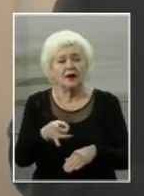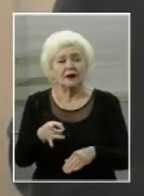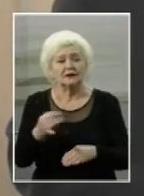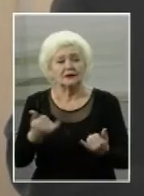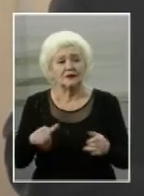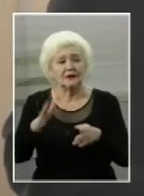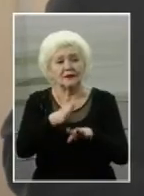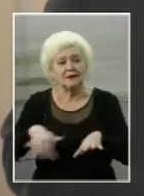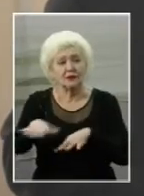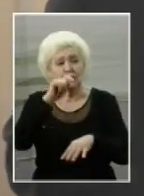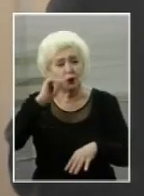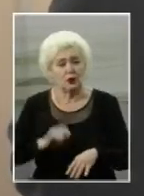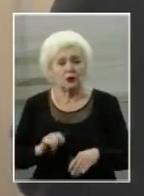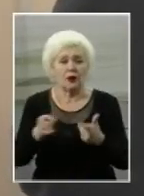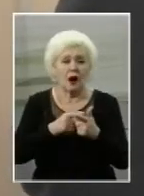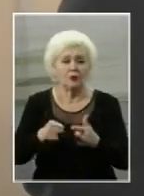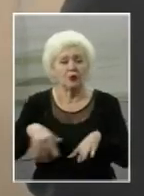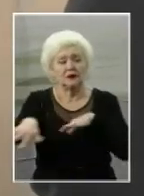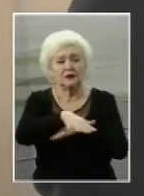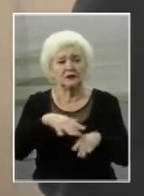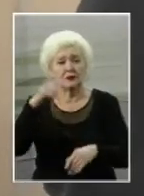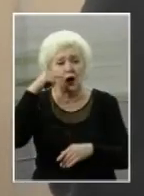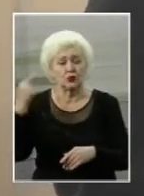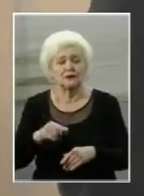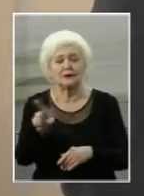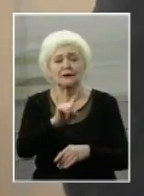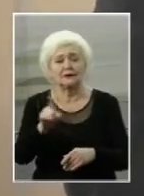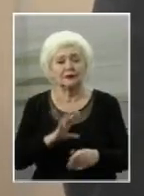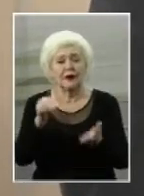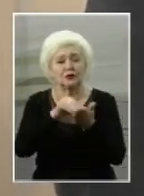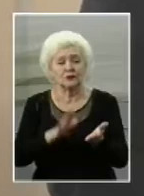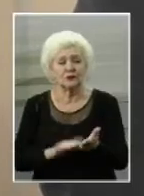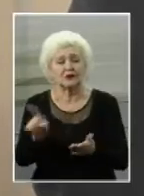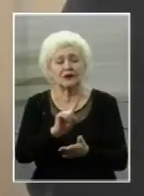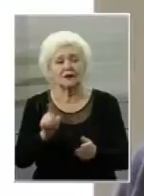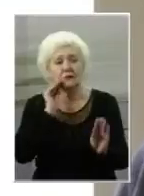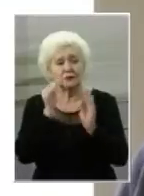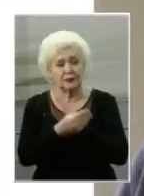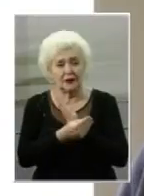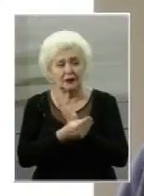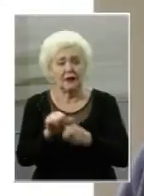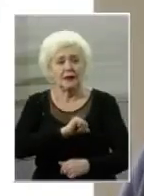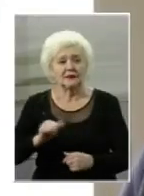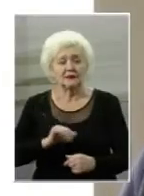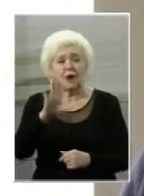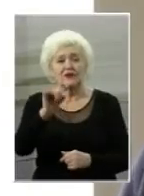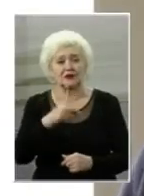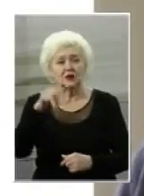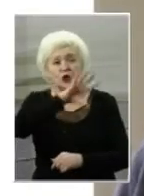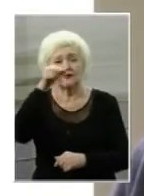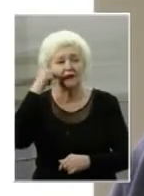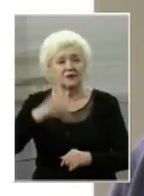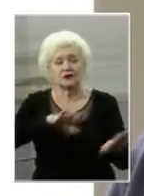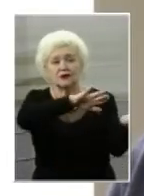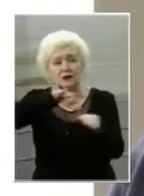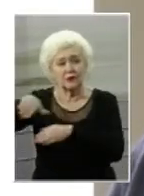України, або на території російських дипломатичних установ, які розташовані в Україні. Сам Вишинський усі звинувачення